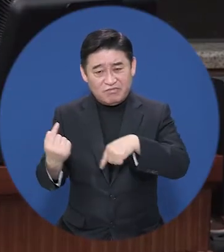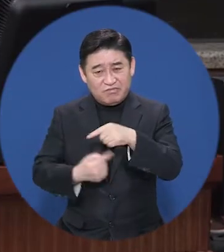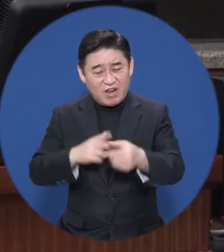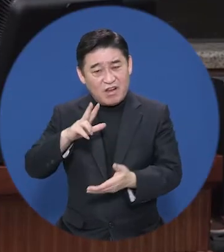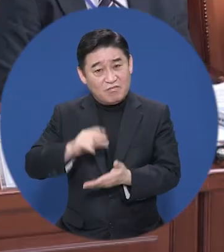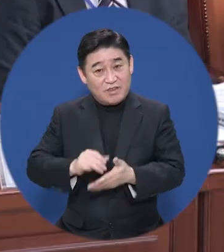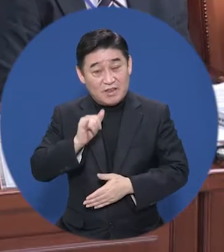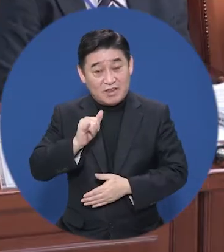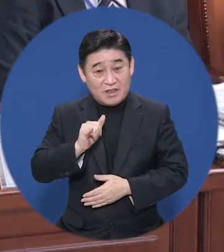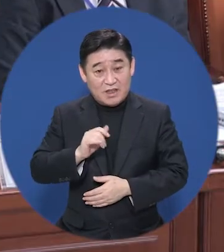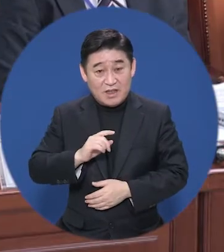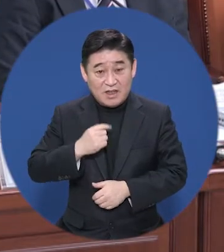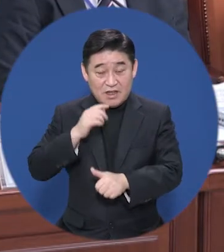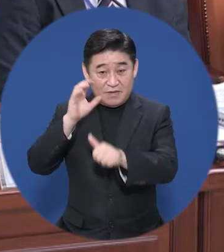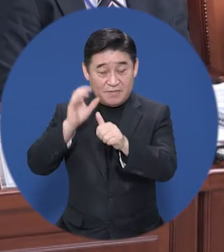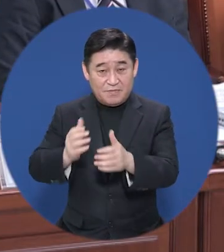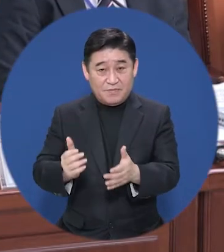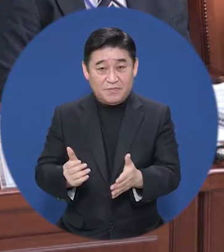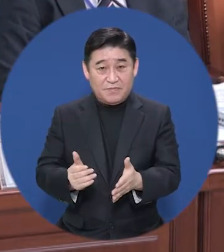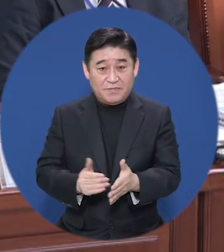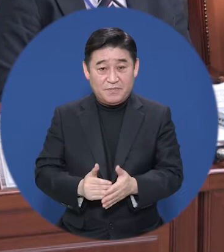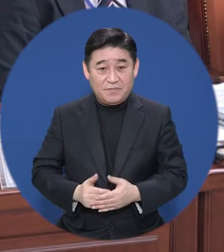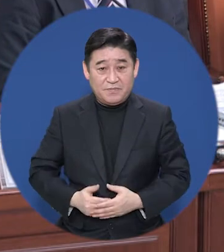있어 문제가 있었다고 지적했습니다.